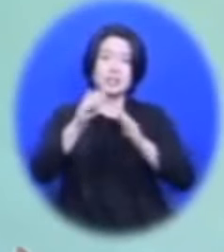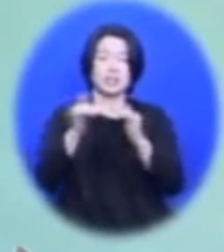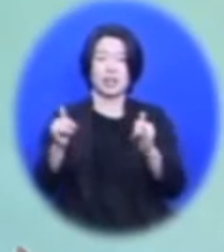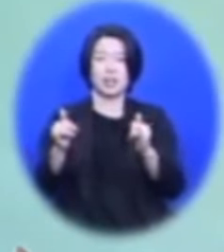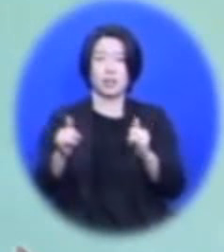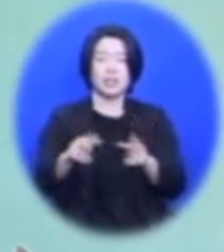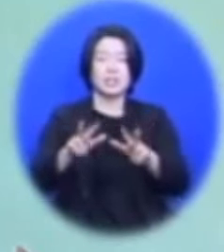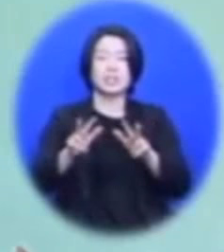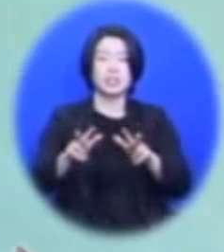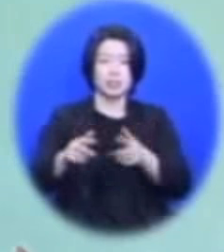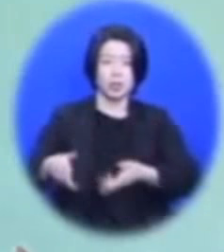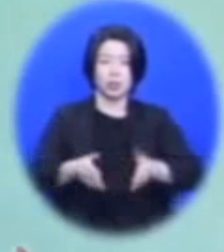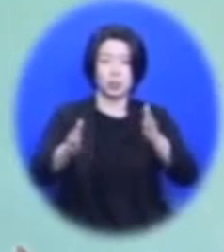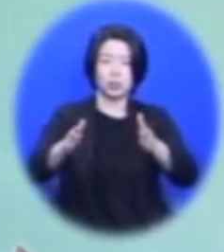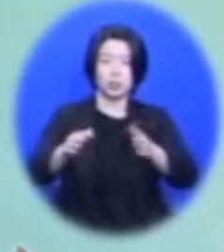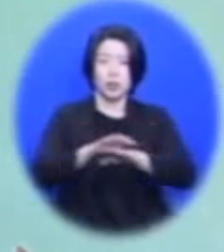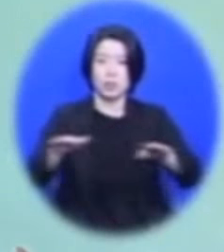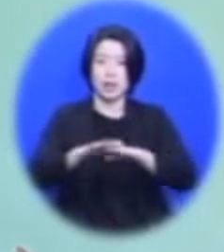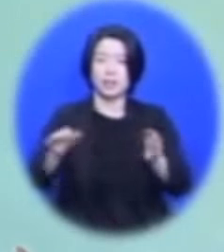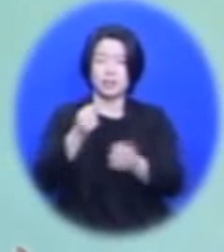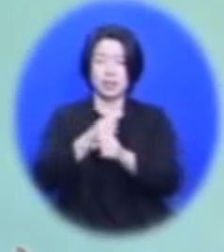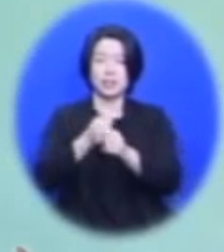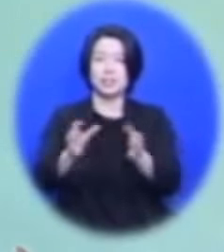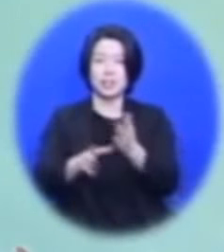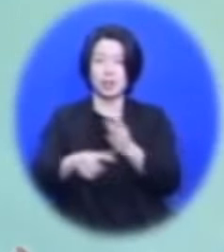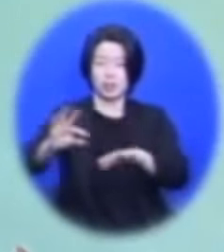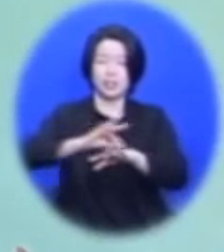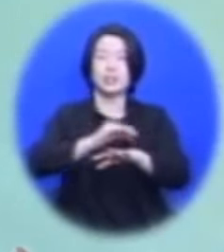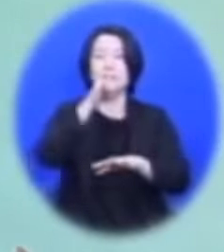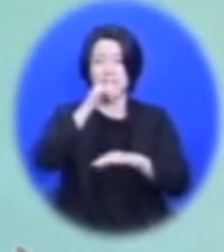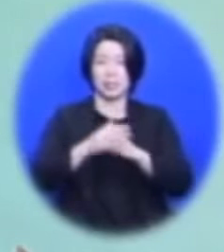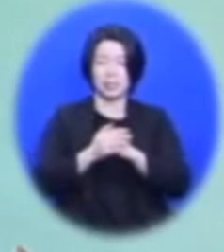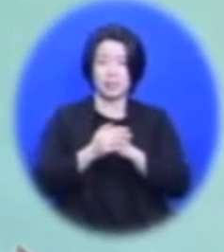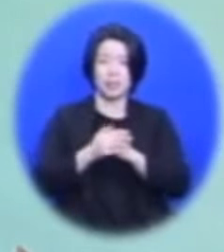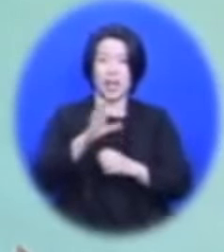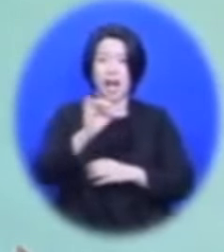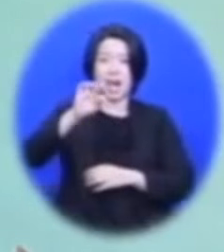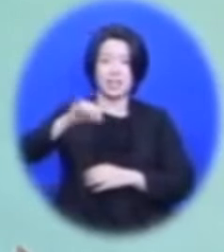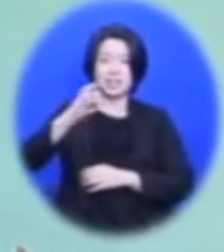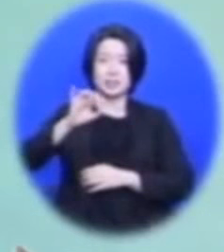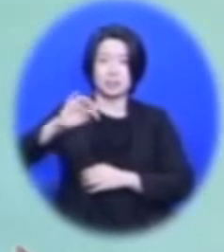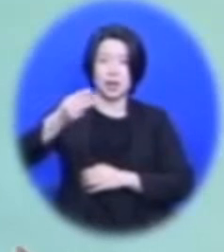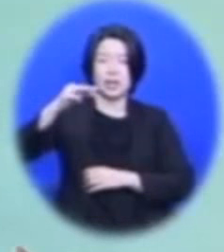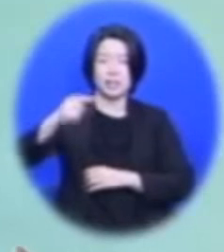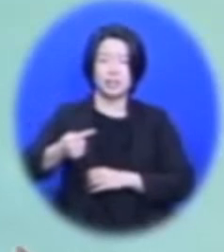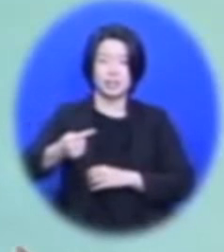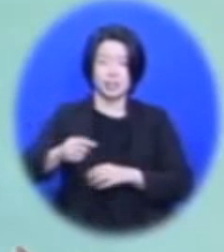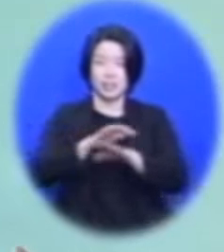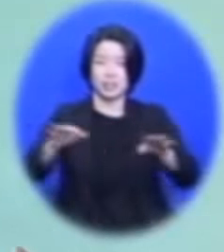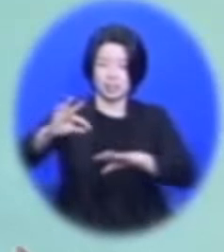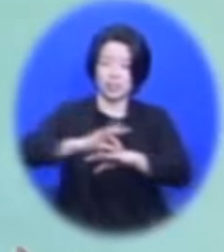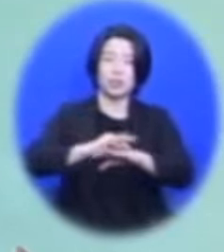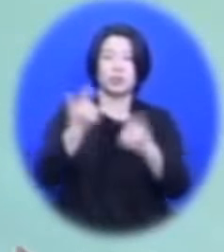지금 도로 포장재를 지금 손가락에 걸고 있는 겁니다. 아스팔트 굳혀놓은 거 지금 이렇게 손가락에 끼고 있는 거나